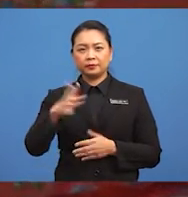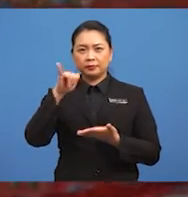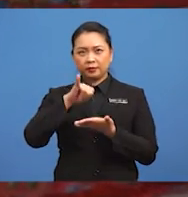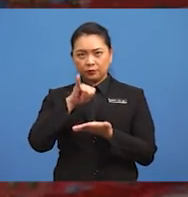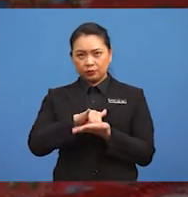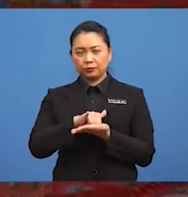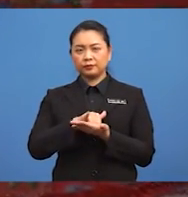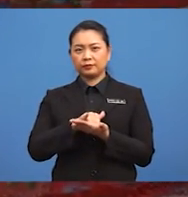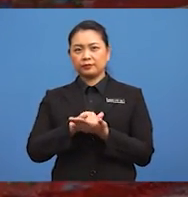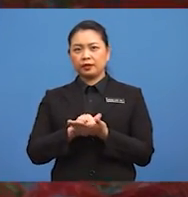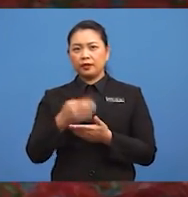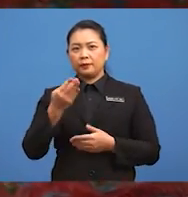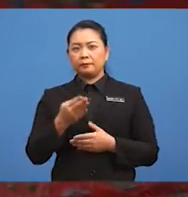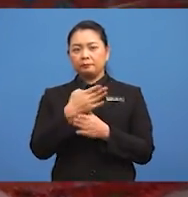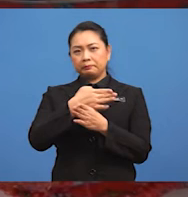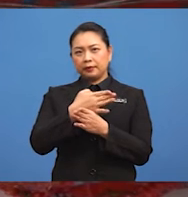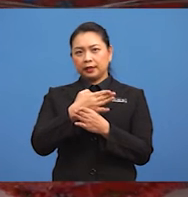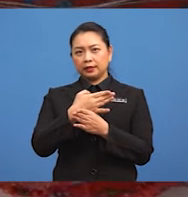Kemudian, bahagian